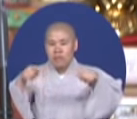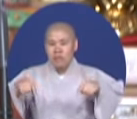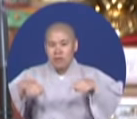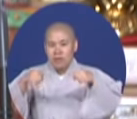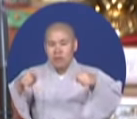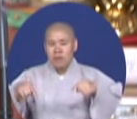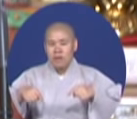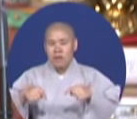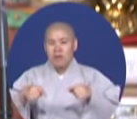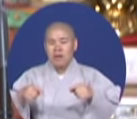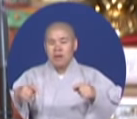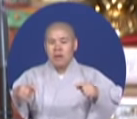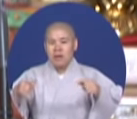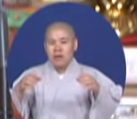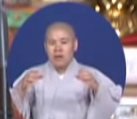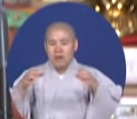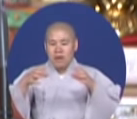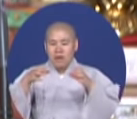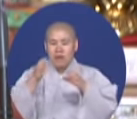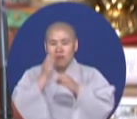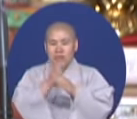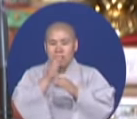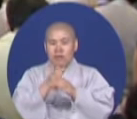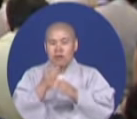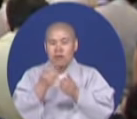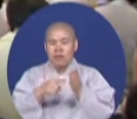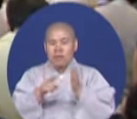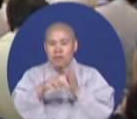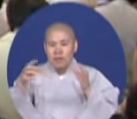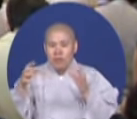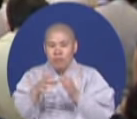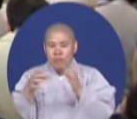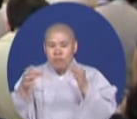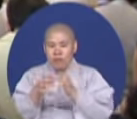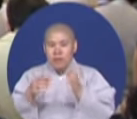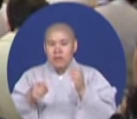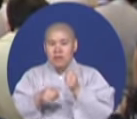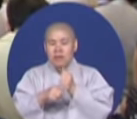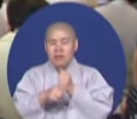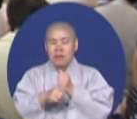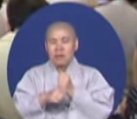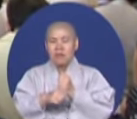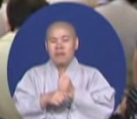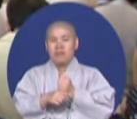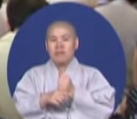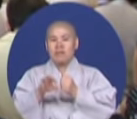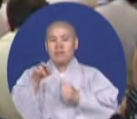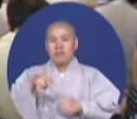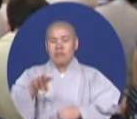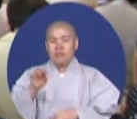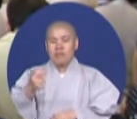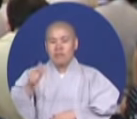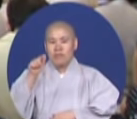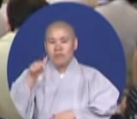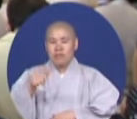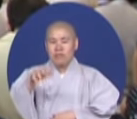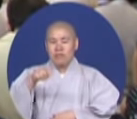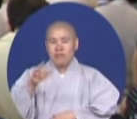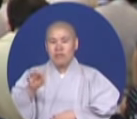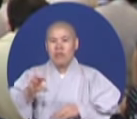수레바퀴 복판을 향해서 모아집니다. 그게 윤원구족이라는 얘기인데, 이